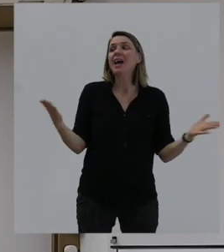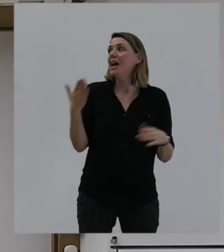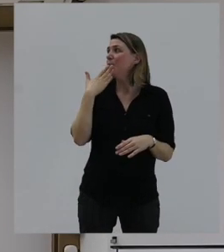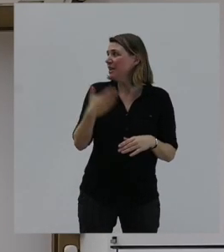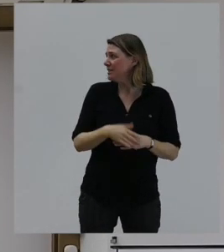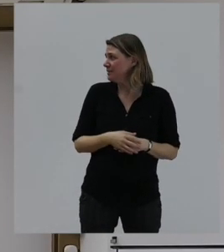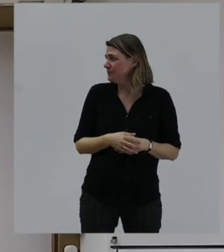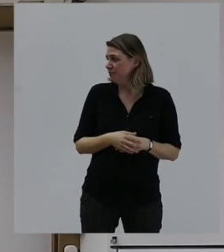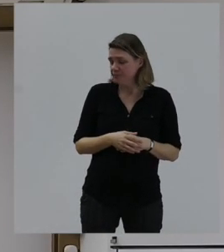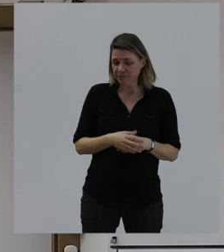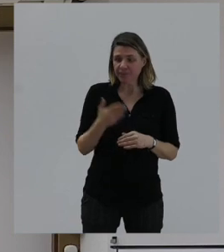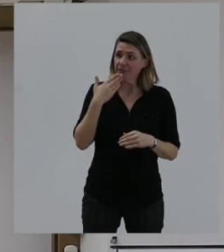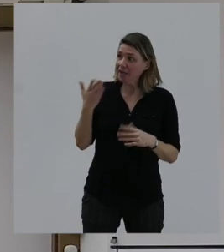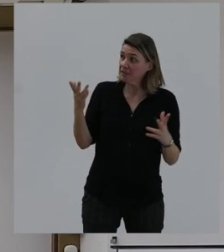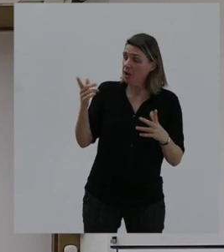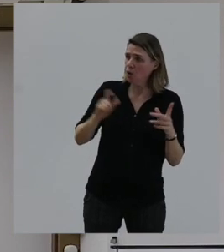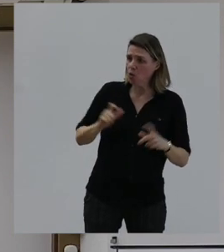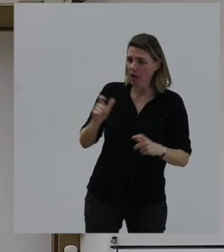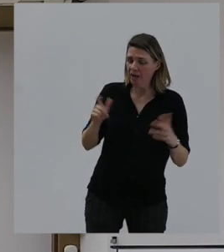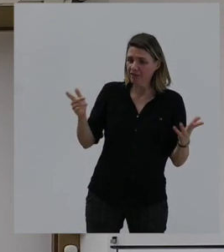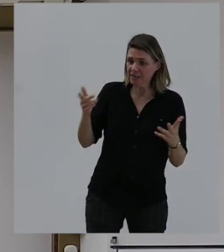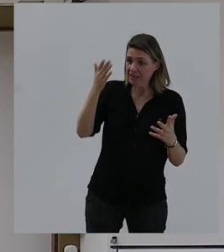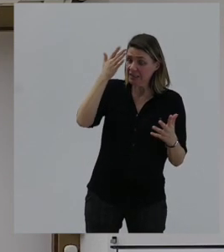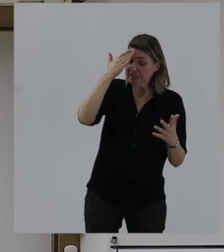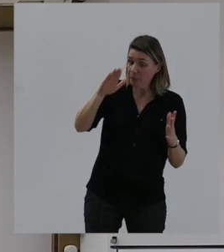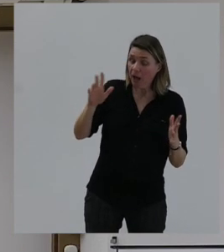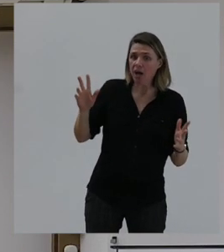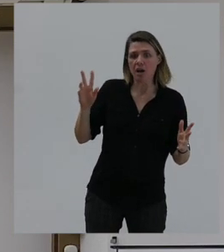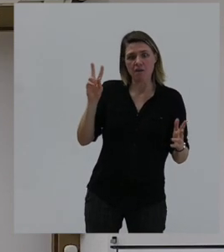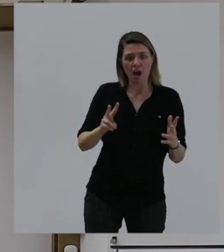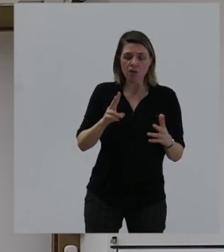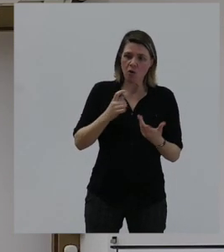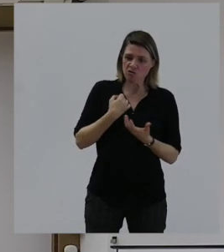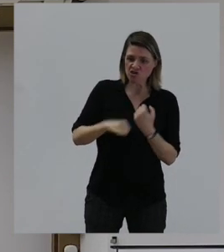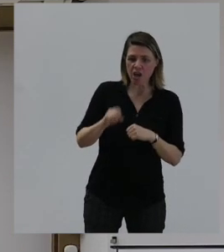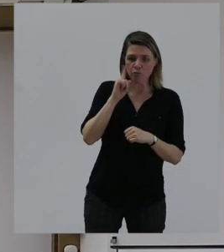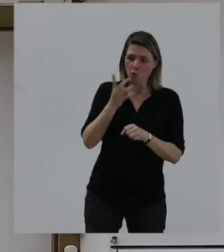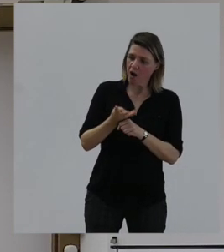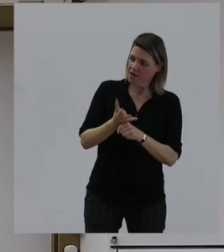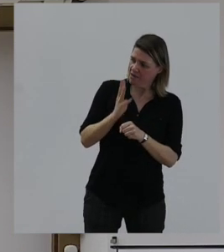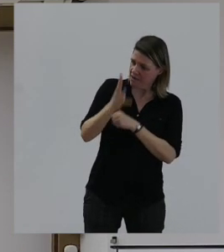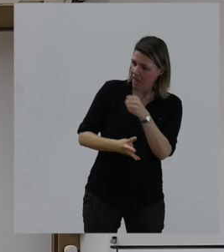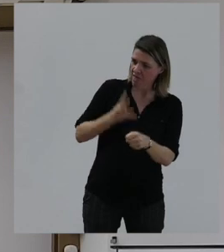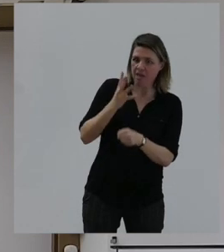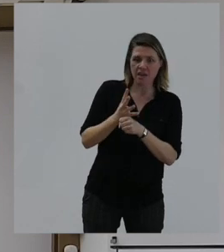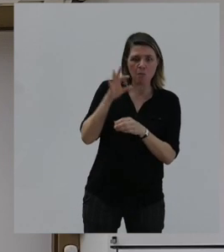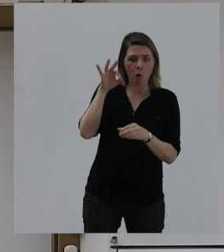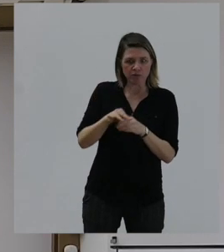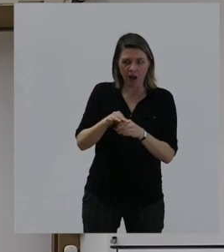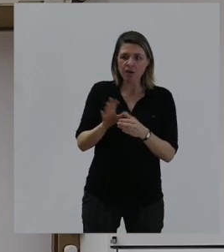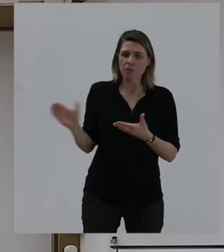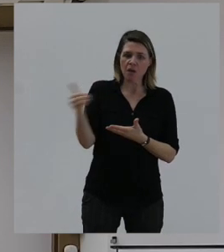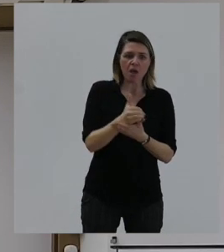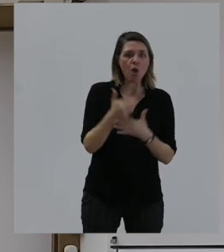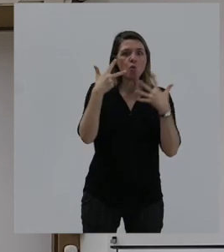Merci. Chers collègues, c'est un peu embêtant que vous ne le sachiez pas, parce que sur les 4 années du mandat, on a cumulé